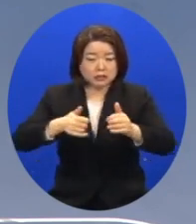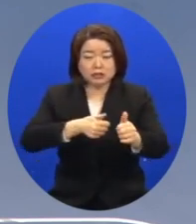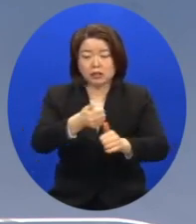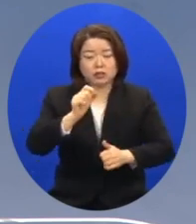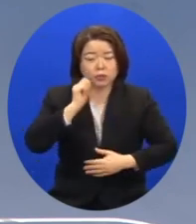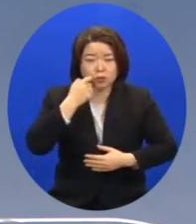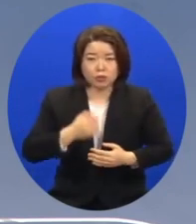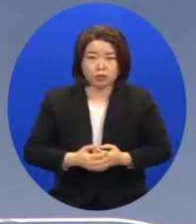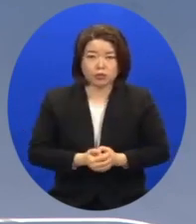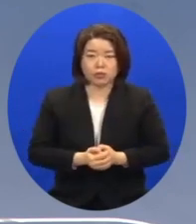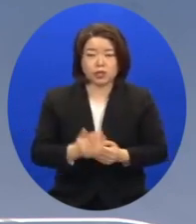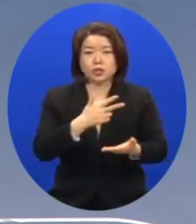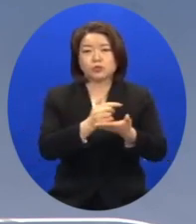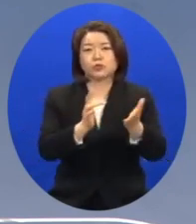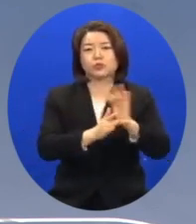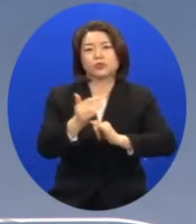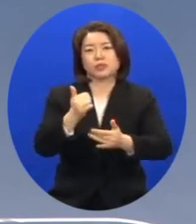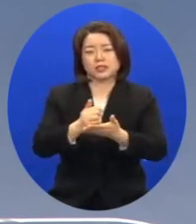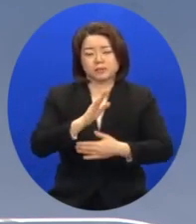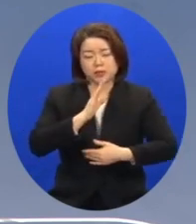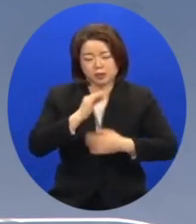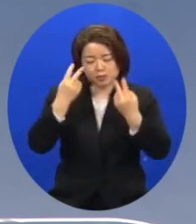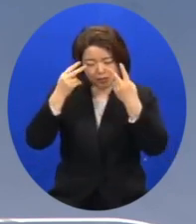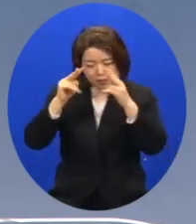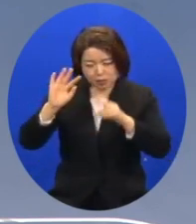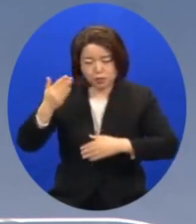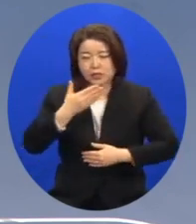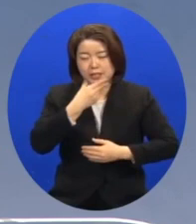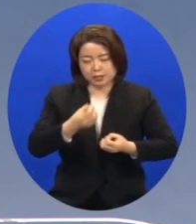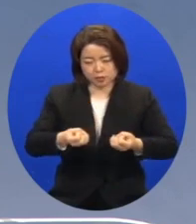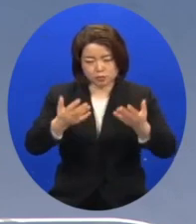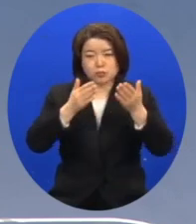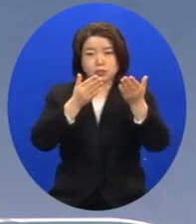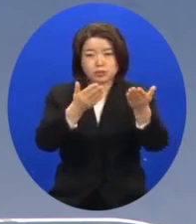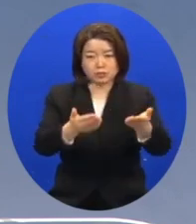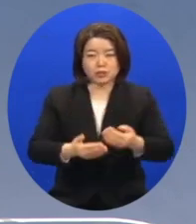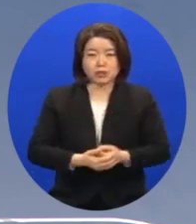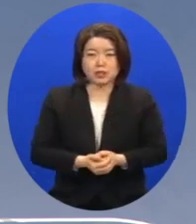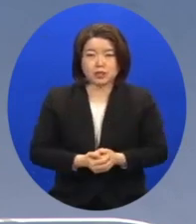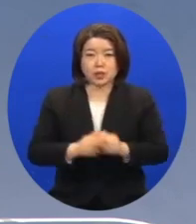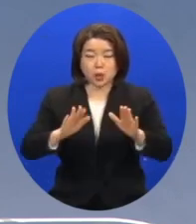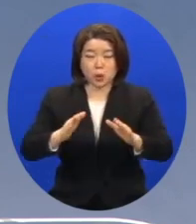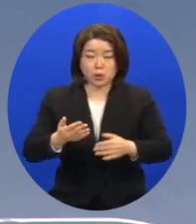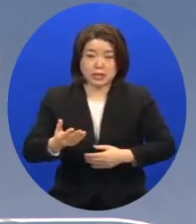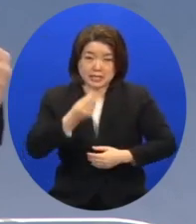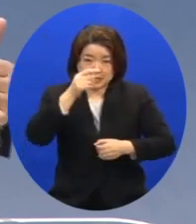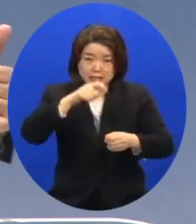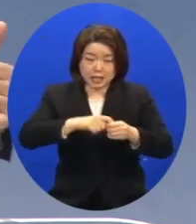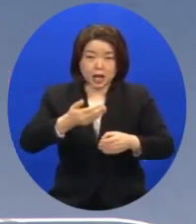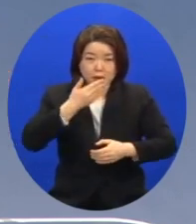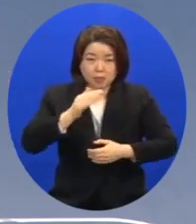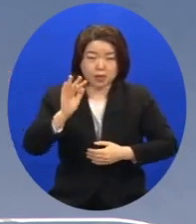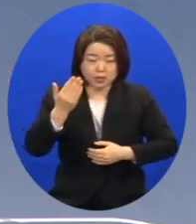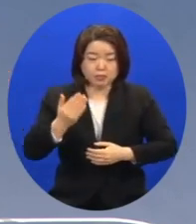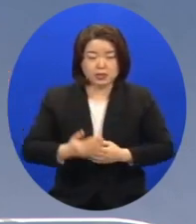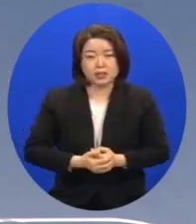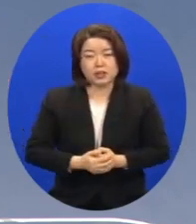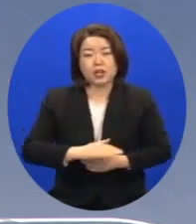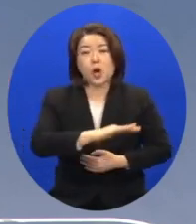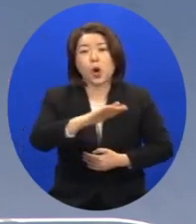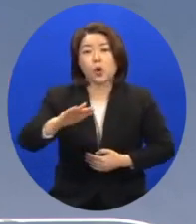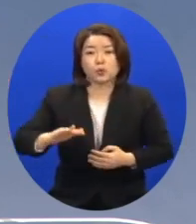주 예수님을 정말 바라보 시계 되기를 축복합니다 오늘 성찰을 받습니다 성찬은 우리가